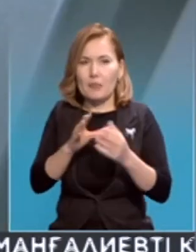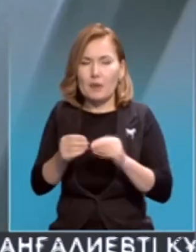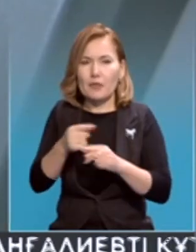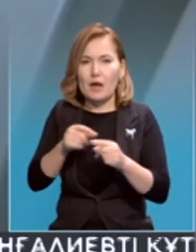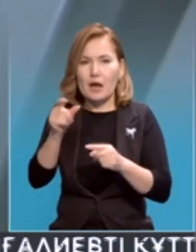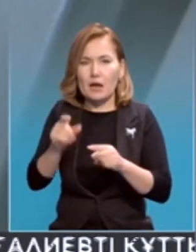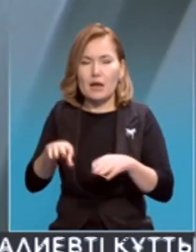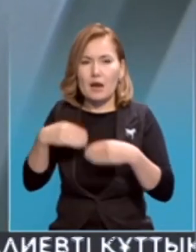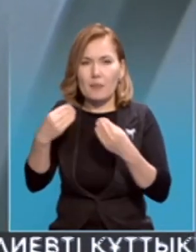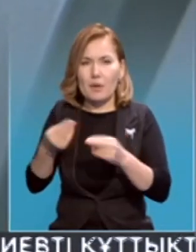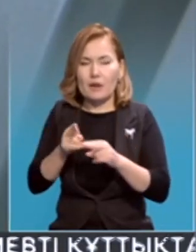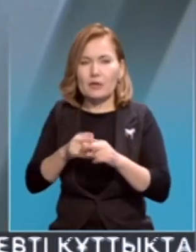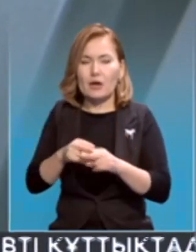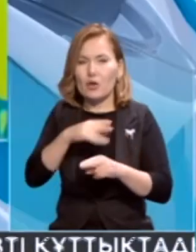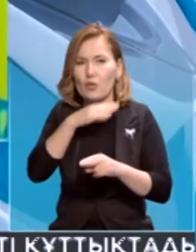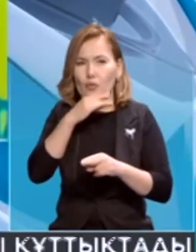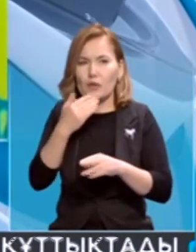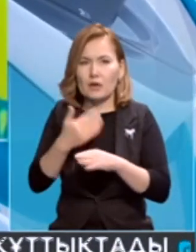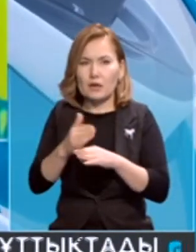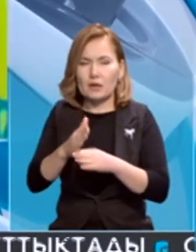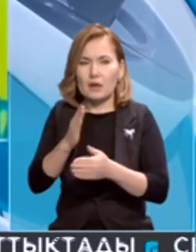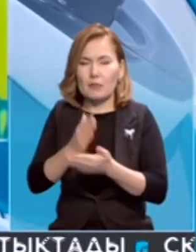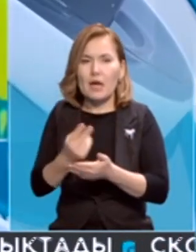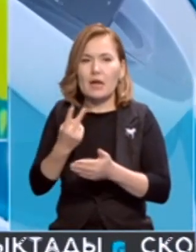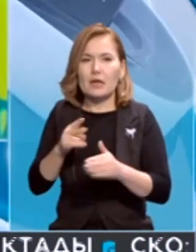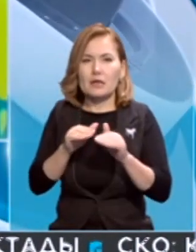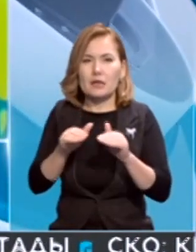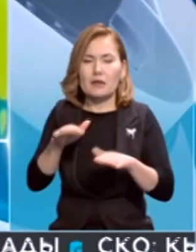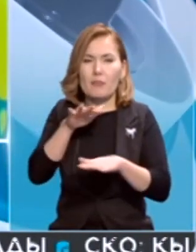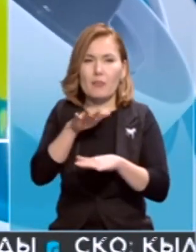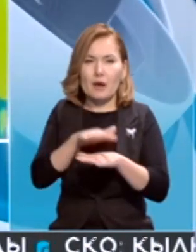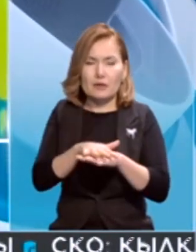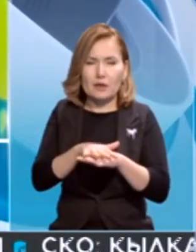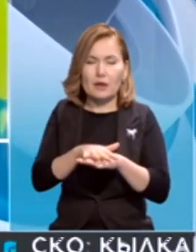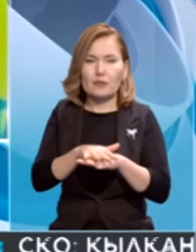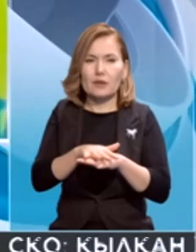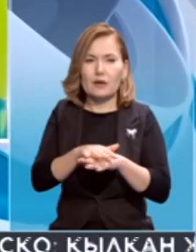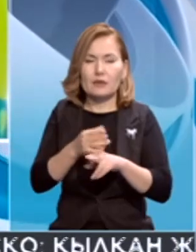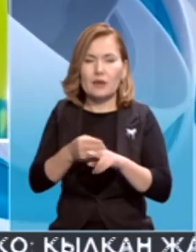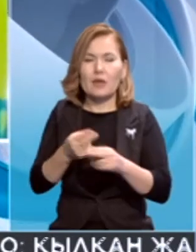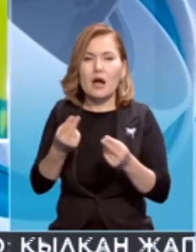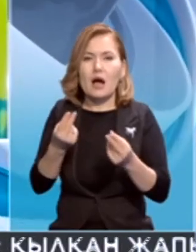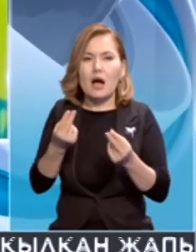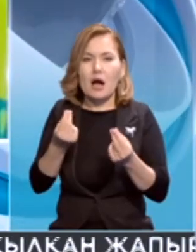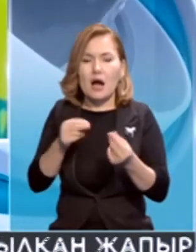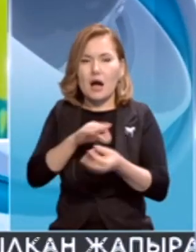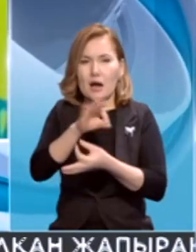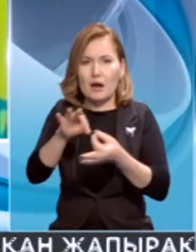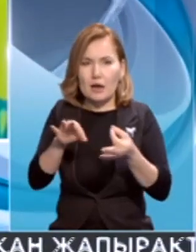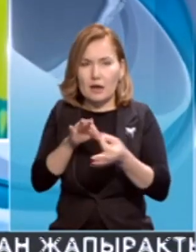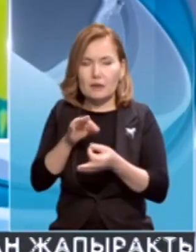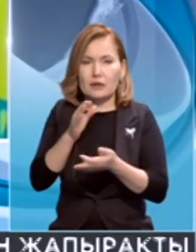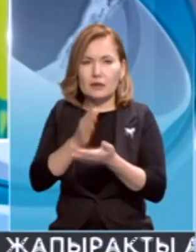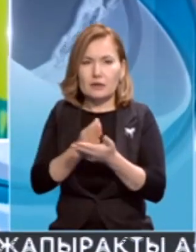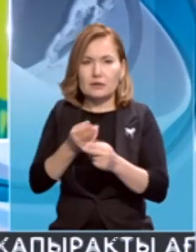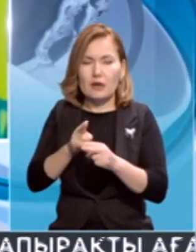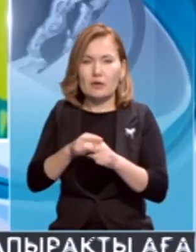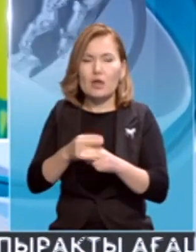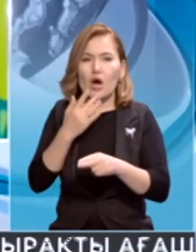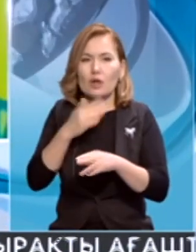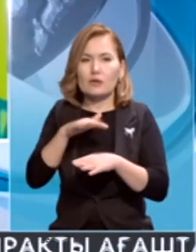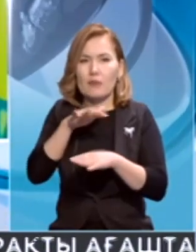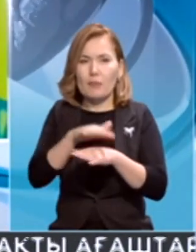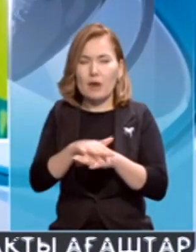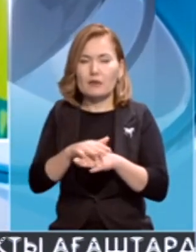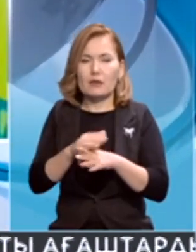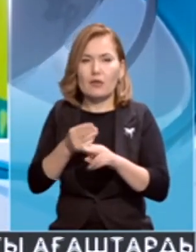кәсіпкерлікке берілетін қарыздан көп. Екінші деңгейлі банктердің көбінесе артық қаражаты болса, бірден ұлттық банктің ноталарына салып қоятын әдеті